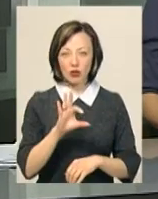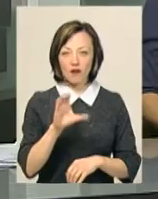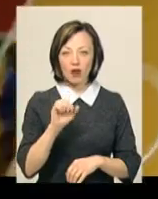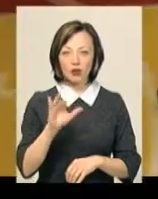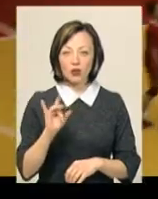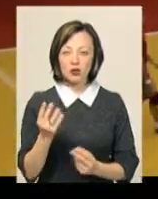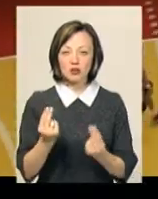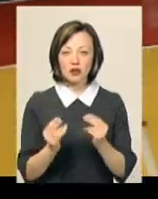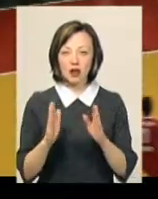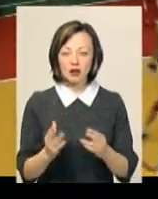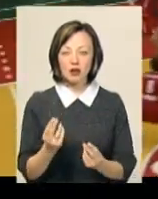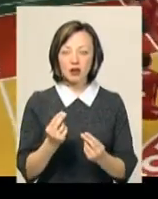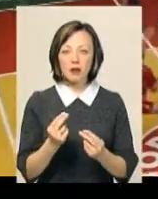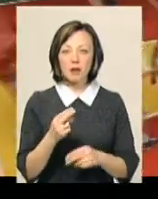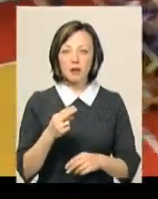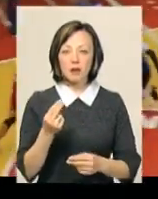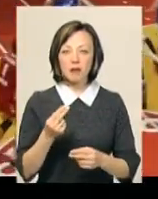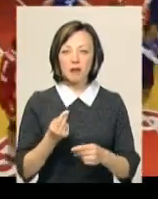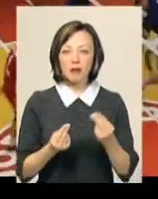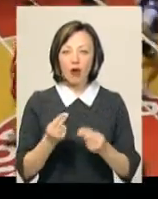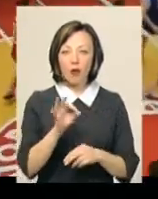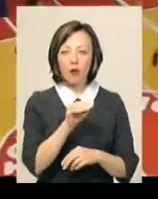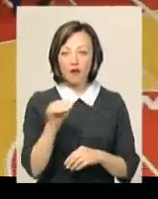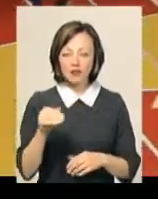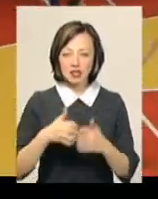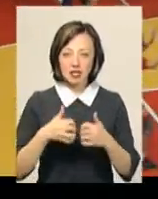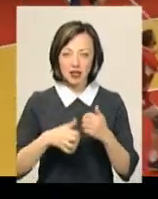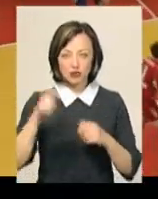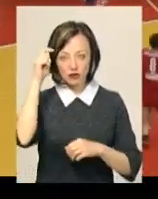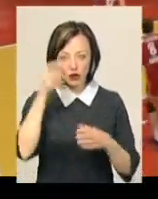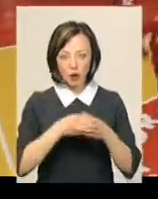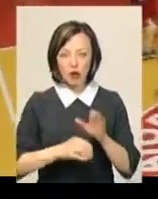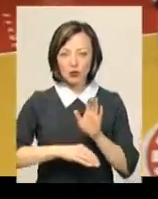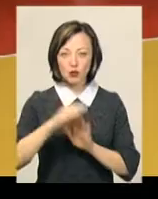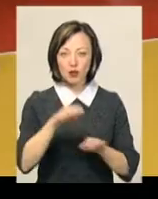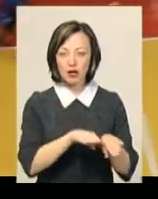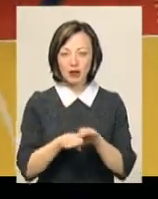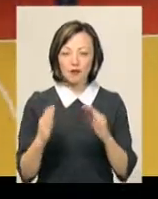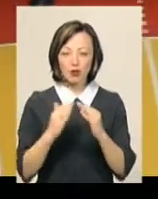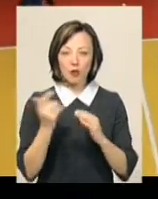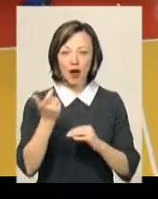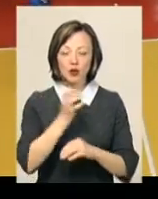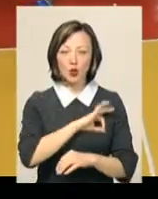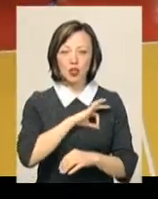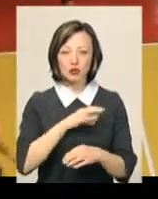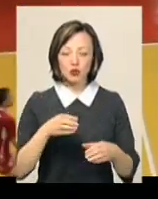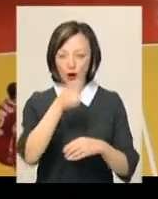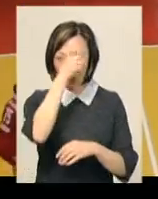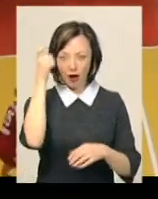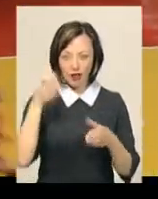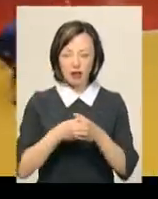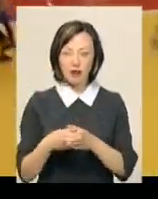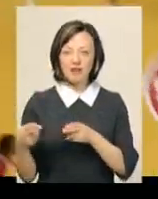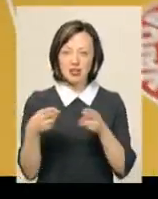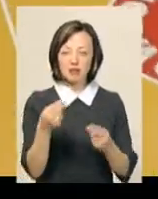зіграє матч-плей-офф чемпіонату України з волейболу серед чоловічих команд Суперліги. Вдома він прийме Харківську юридичну академію. Виїзний